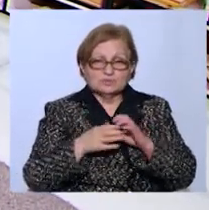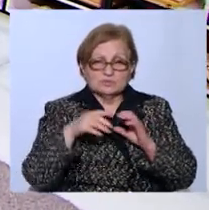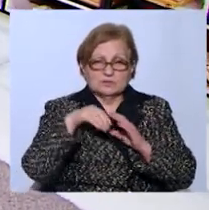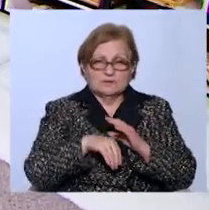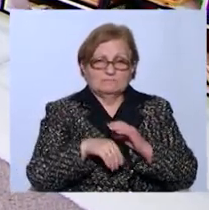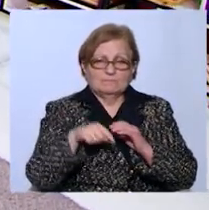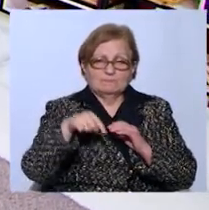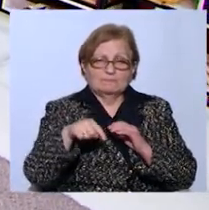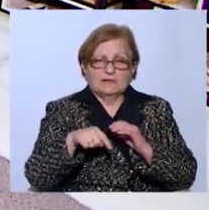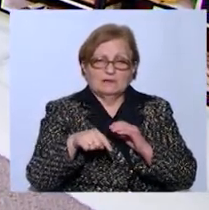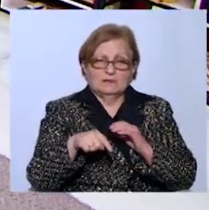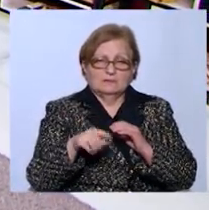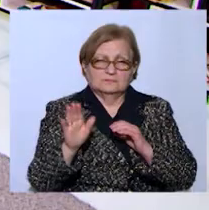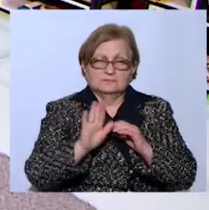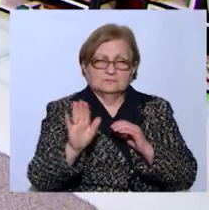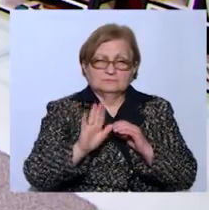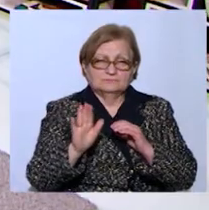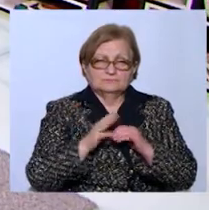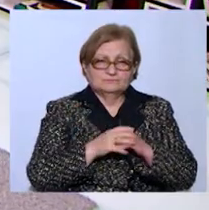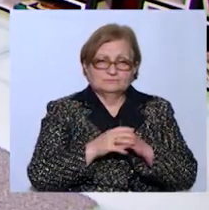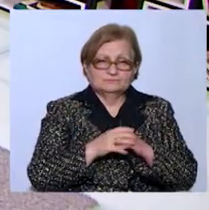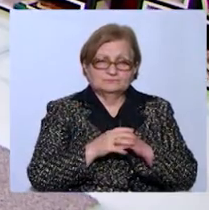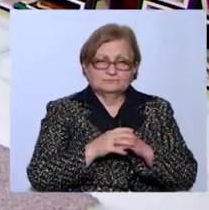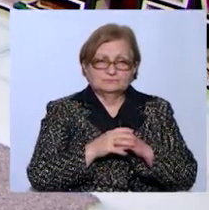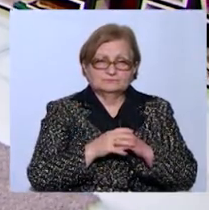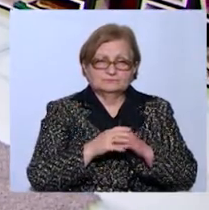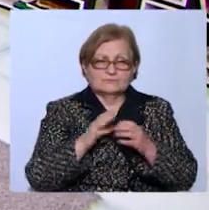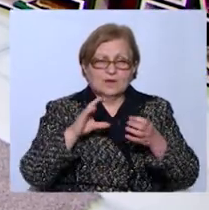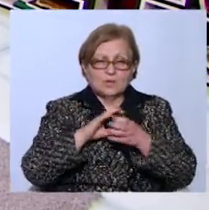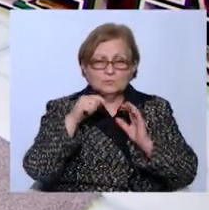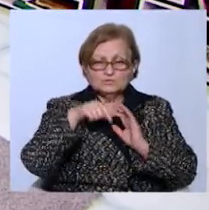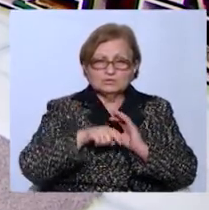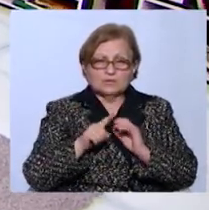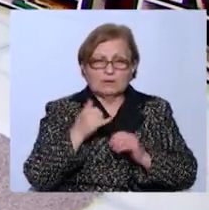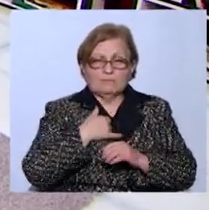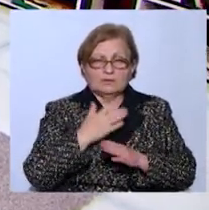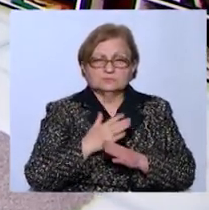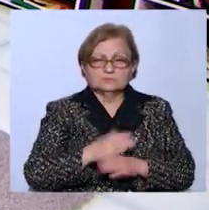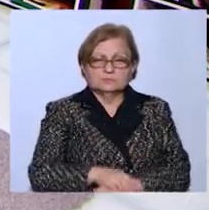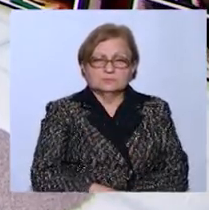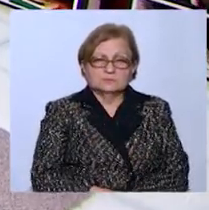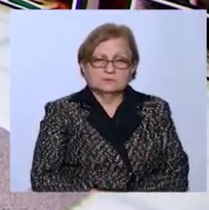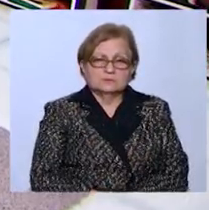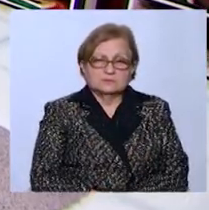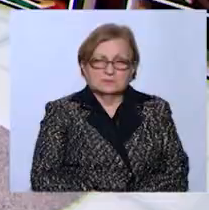ამას წავშლი და მოდი ნახოთ კუბში რა მაქვს, რასთან ამაქვს საქმე. კუბი